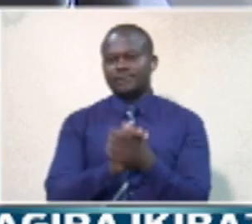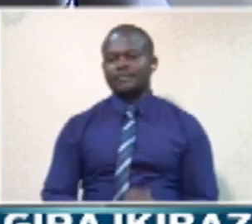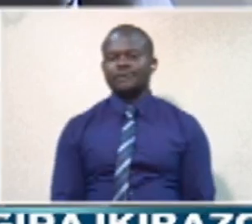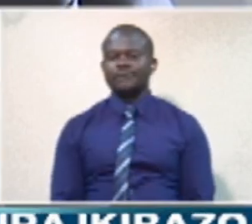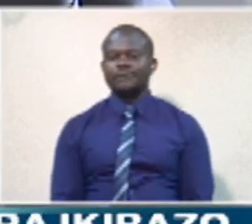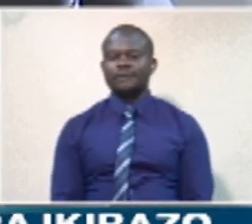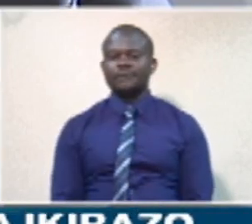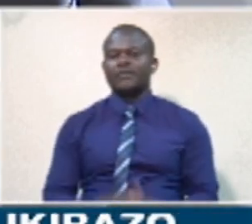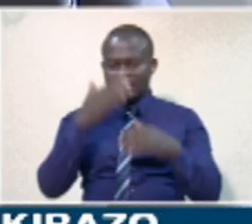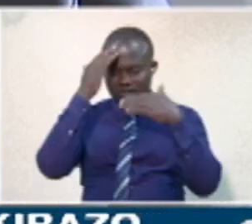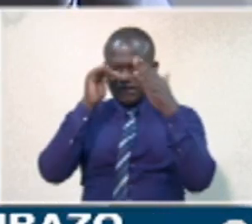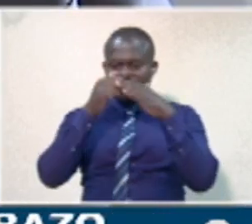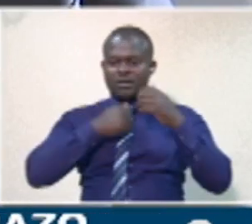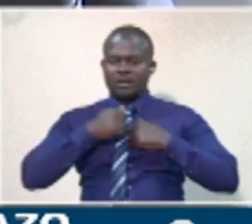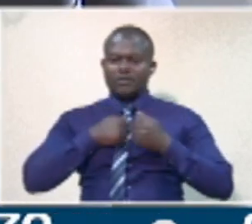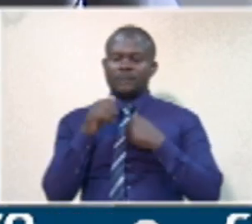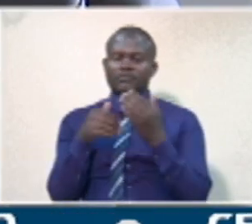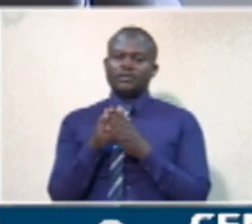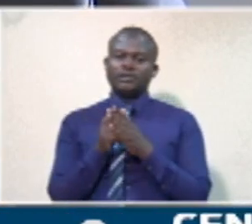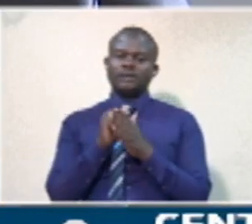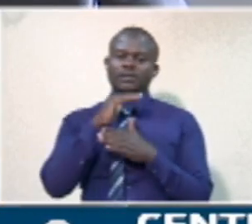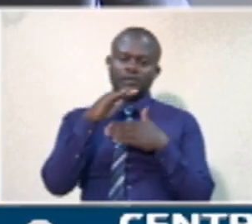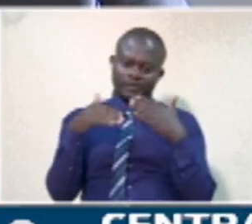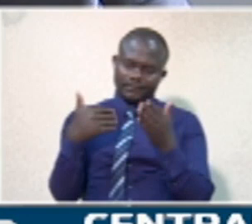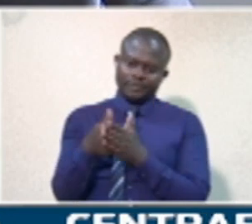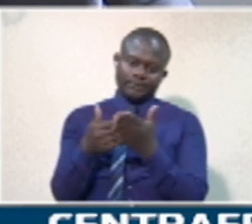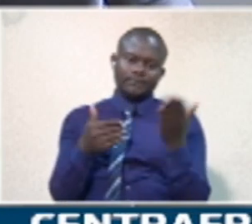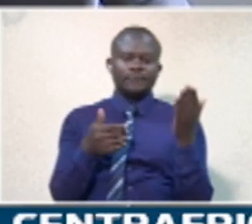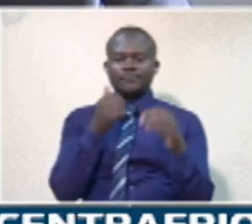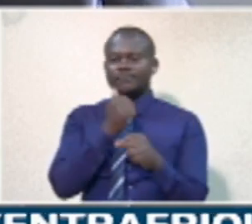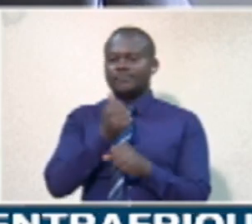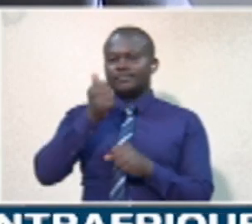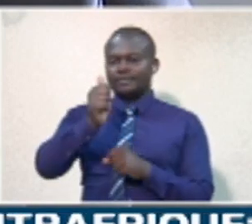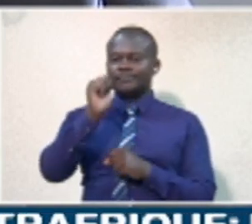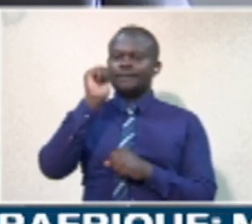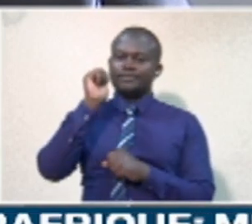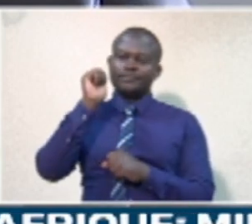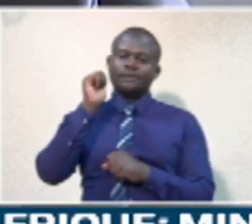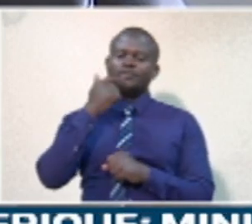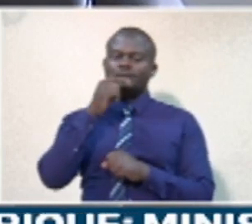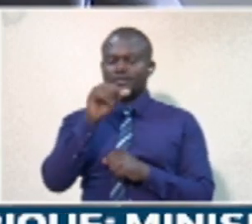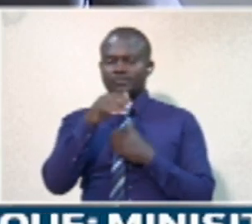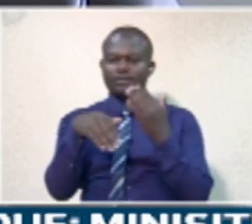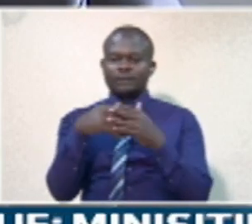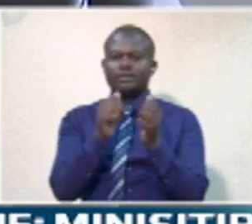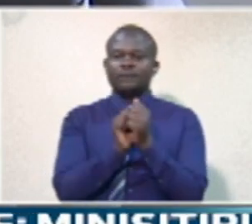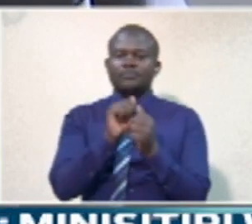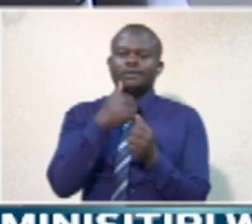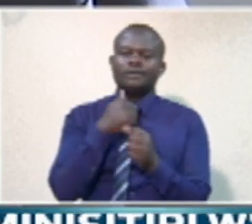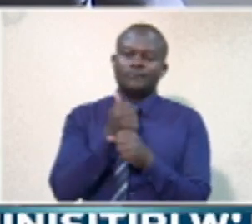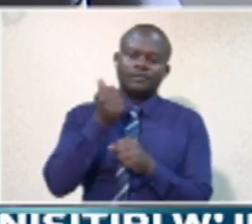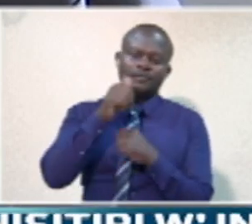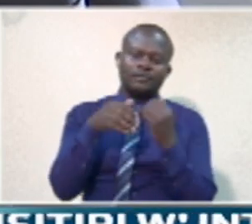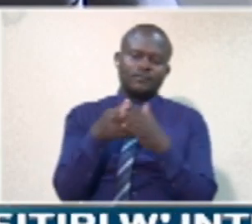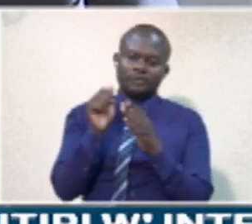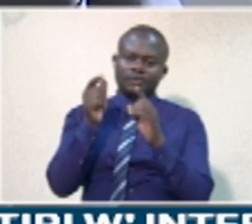ngo Abanyarwanda b'ingeri zose ari abikorera ari n'abandi bashobora kuba bagira ibyo bakorayo